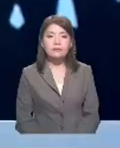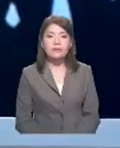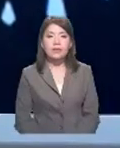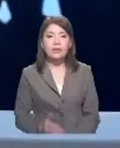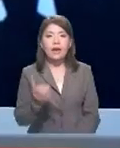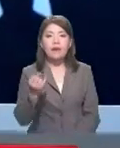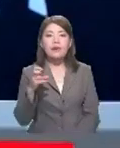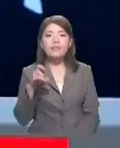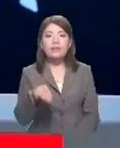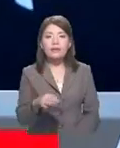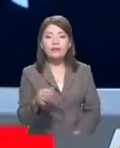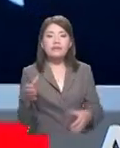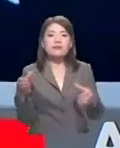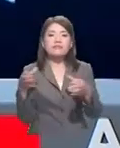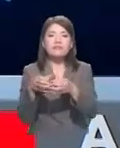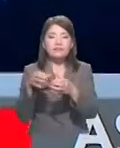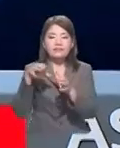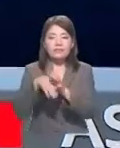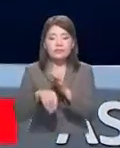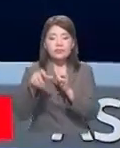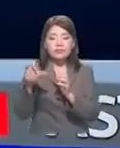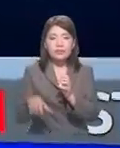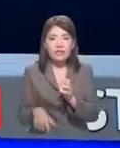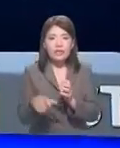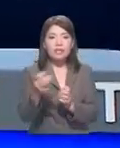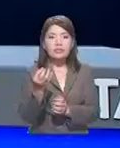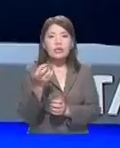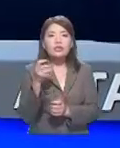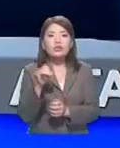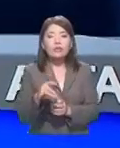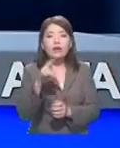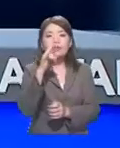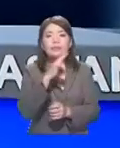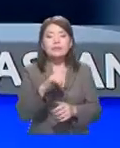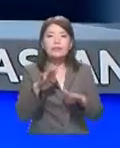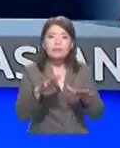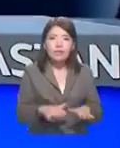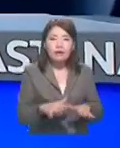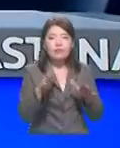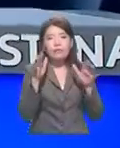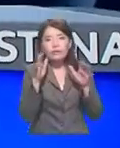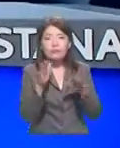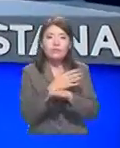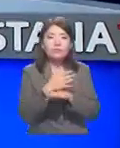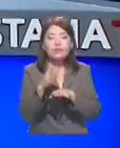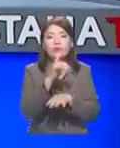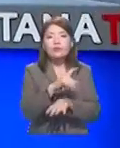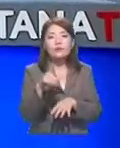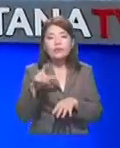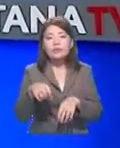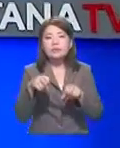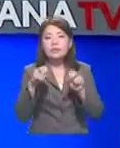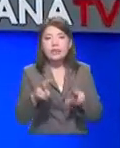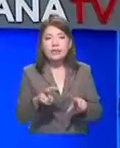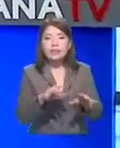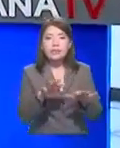Аманат фракциясының мүшесі депутат Аманжол Әлтай жатағымды ұстанып, қазақты намаз оқитын және оқымайтын етіп бөлетіндерге қатысты шара қабылдауды